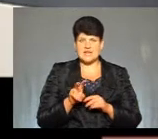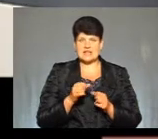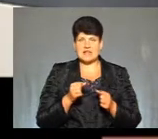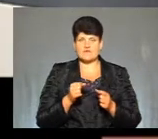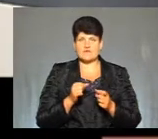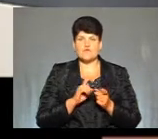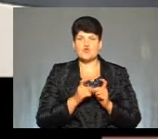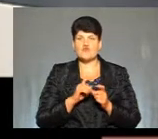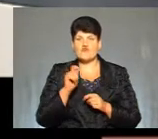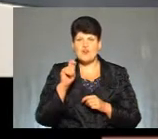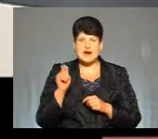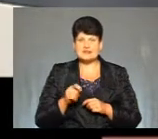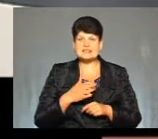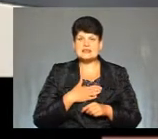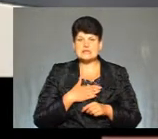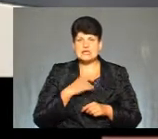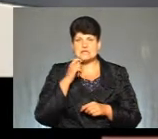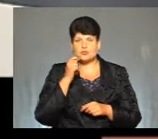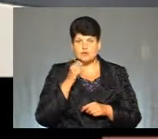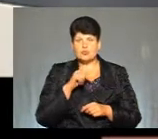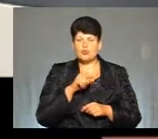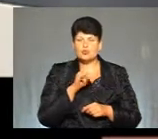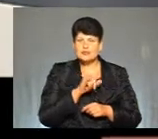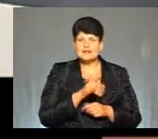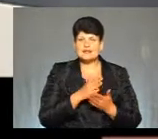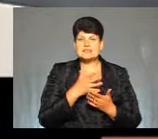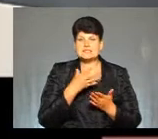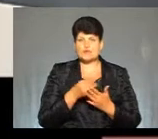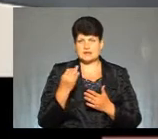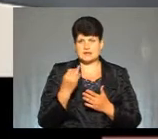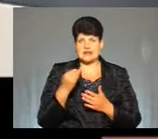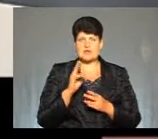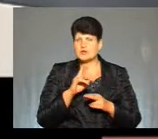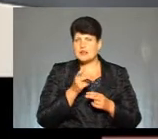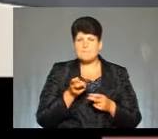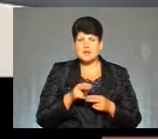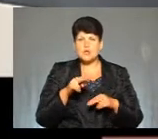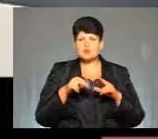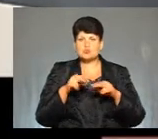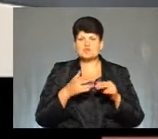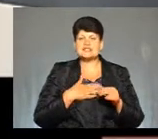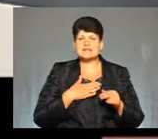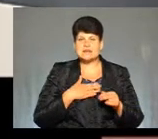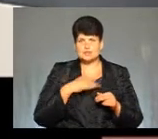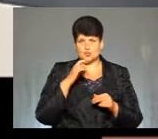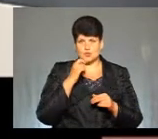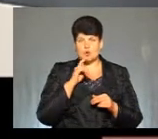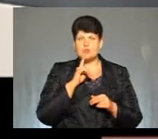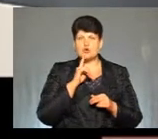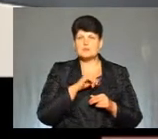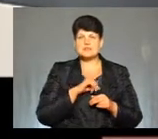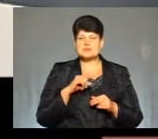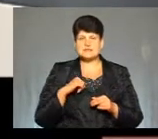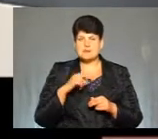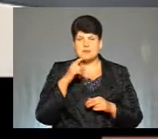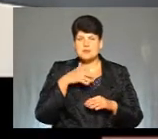за нас, за Україну, бо в них свої інтереси. Ніхто не прийде розбудовувати за нас Україну, поки ми самі не зрозуміємо,